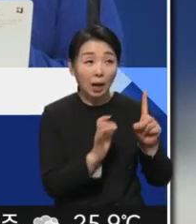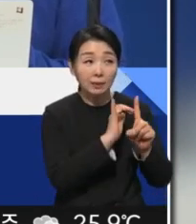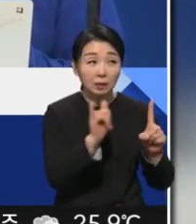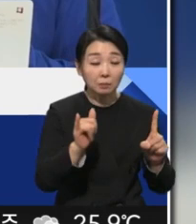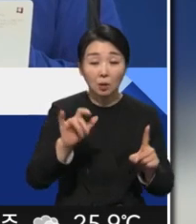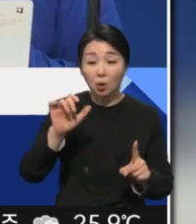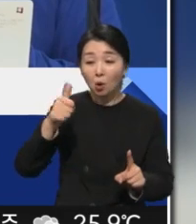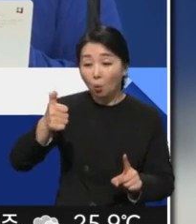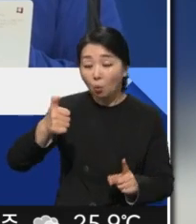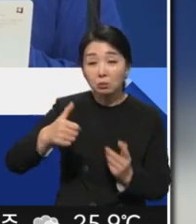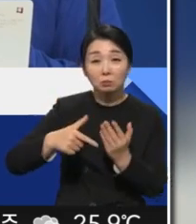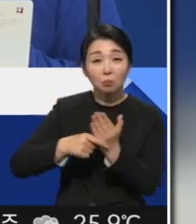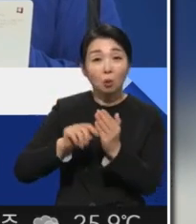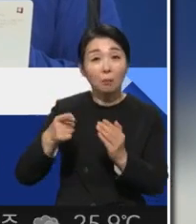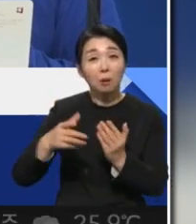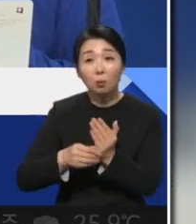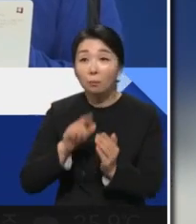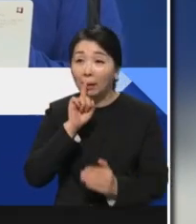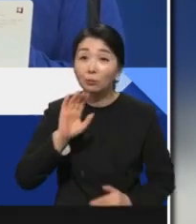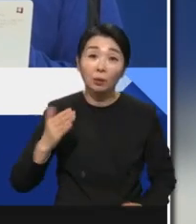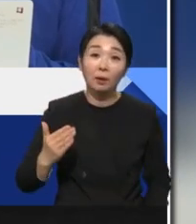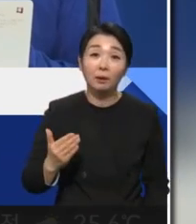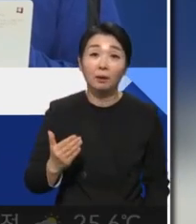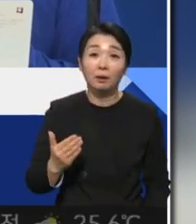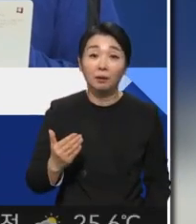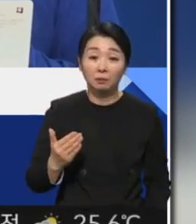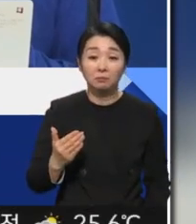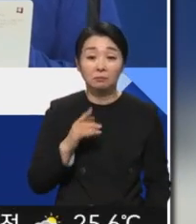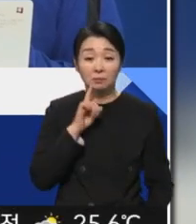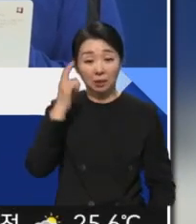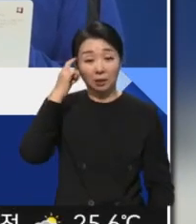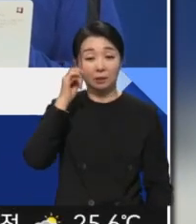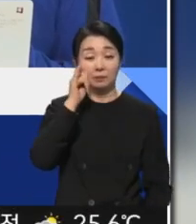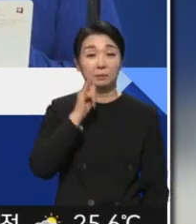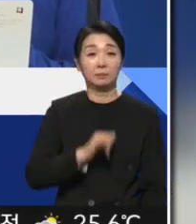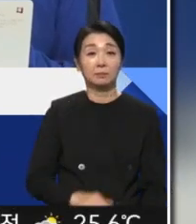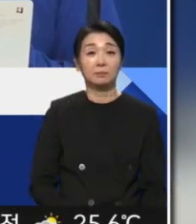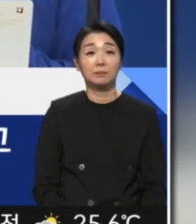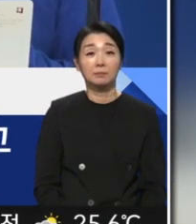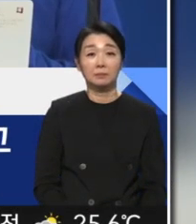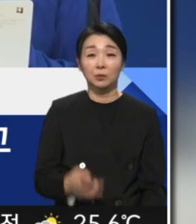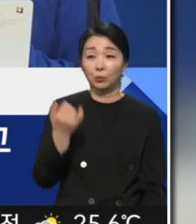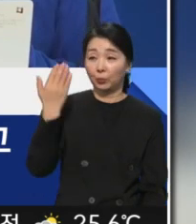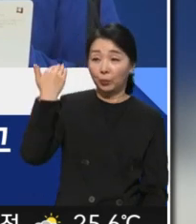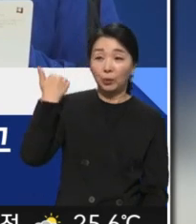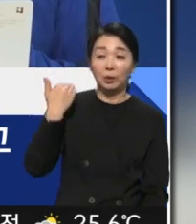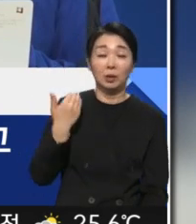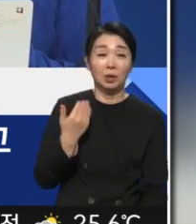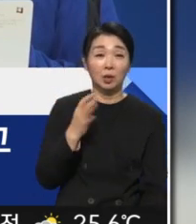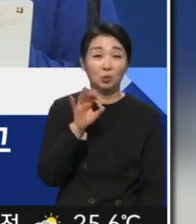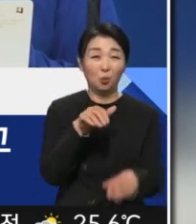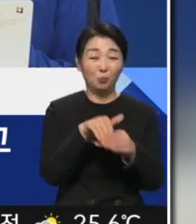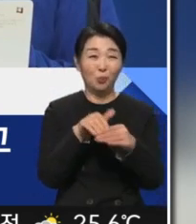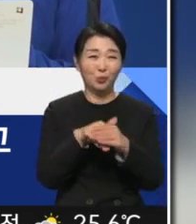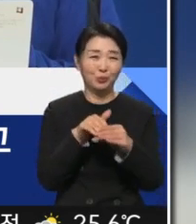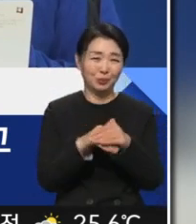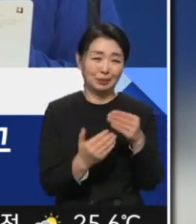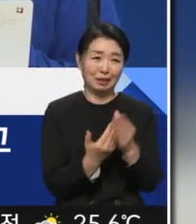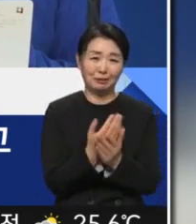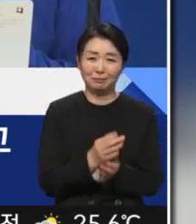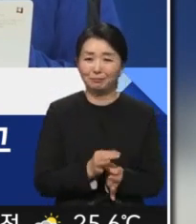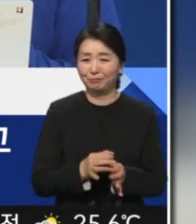100표 말이 되냐? 이런 생각하시는 거고 얼마 전에 무슨 뭐 봉투 사건 어쩌고 하는